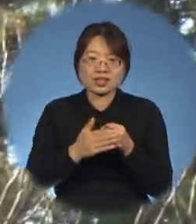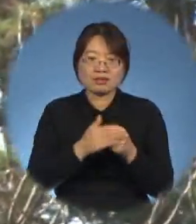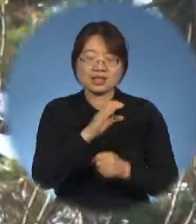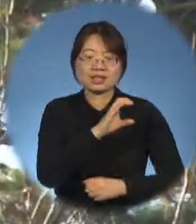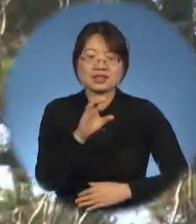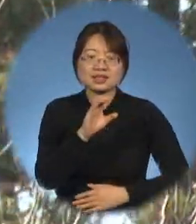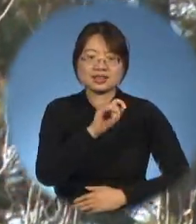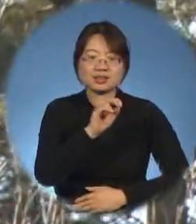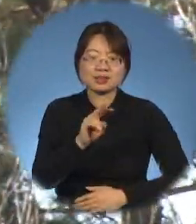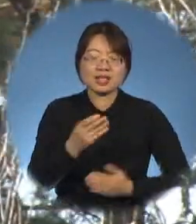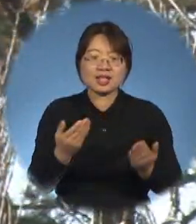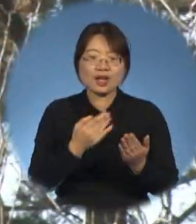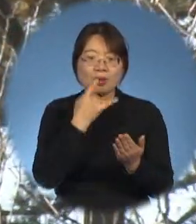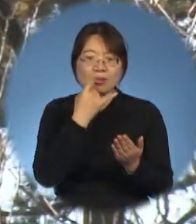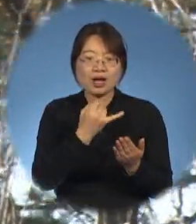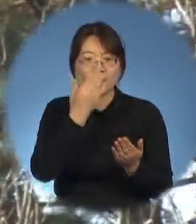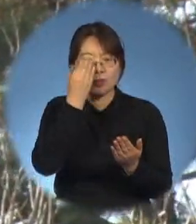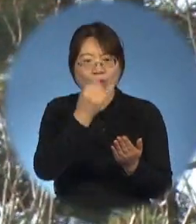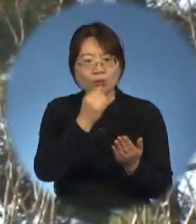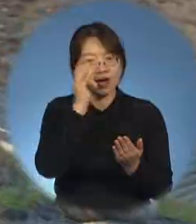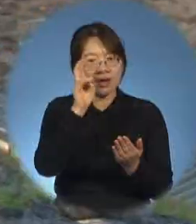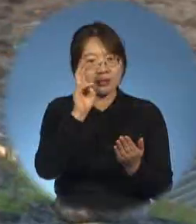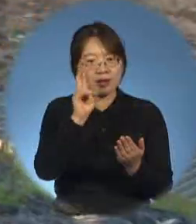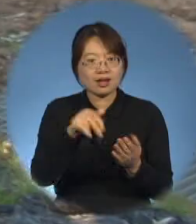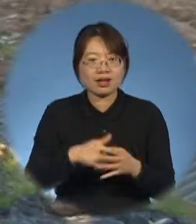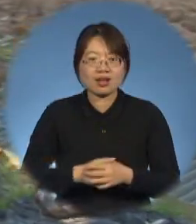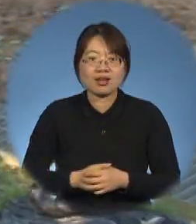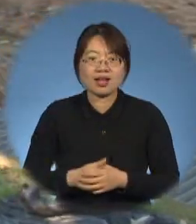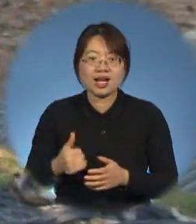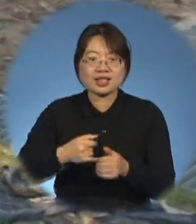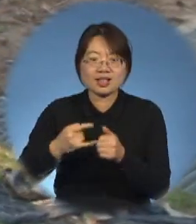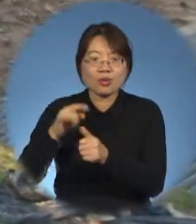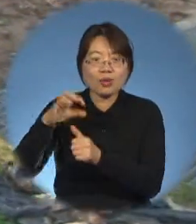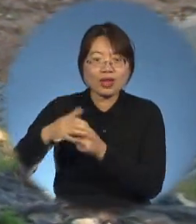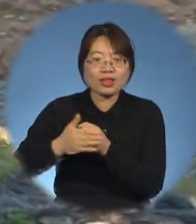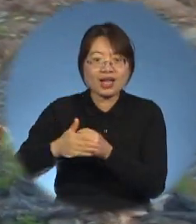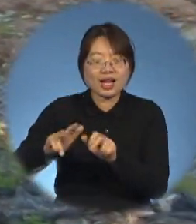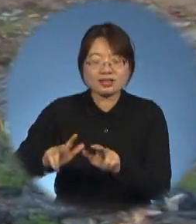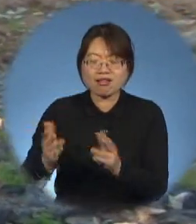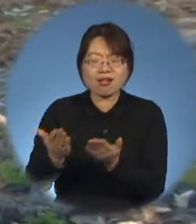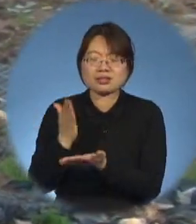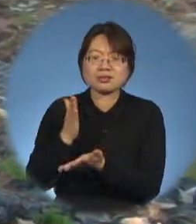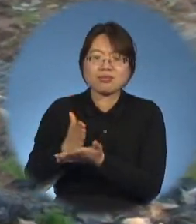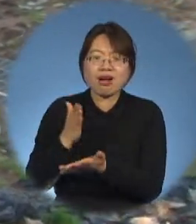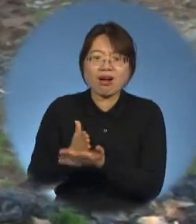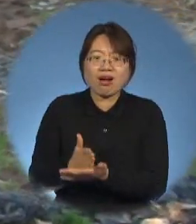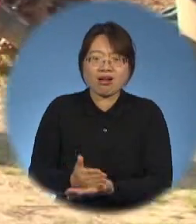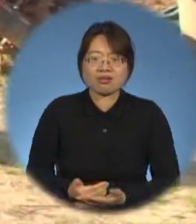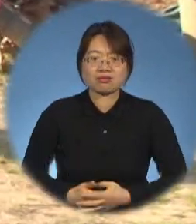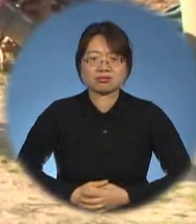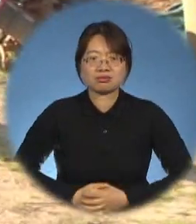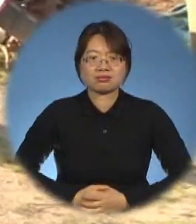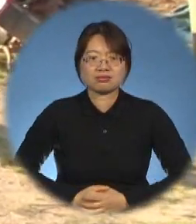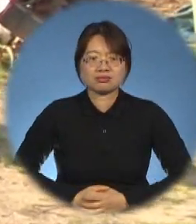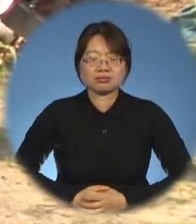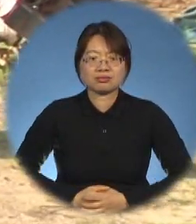p2 라는 엄마가 보였나 봅니다 그렇다고 너 w 를 봐요 5